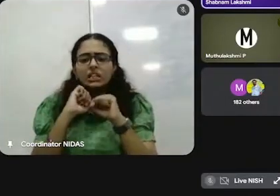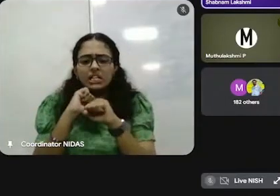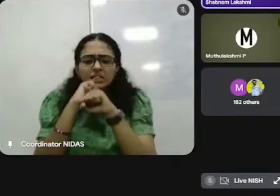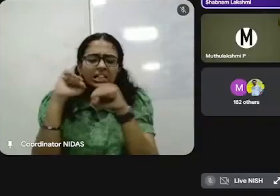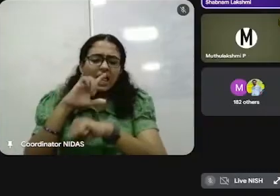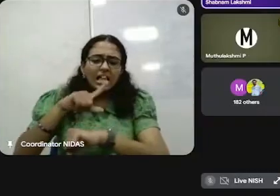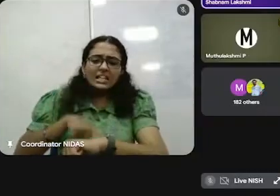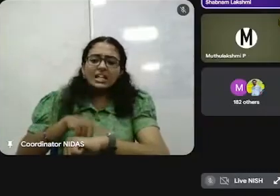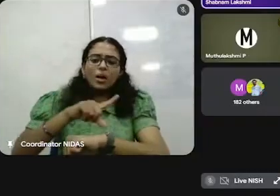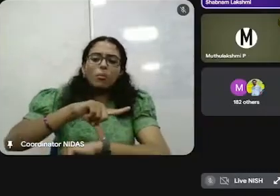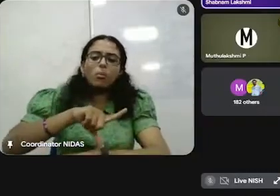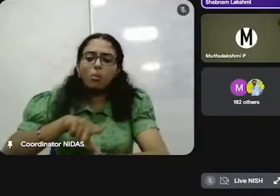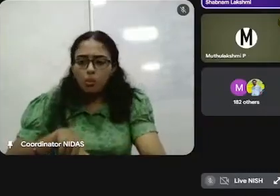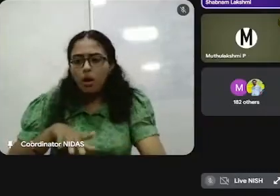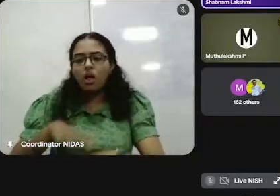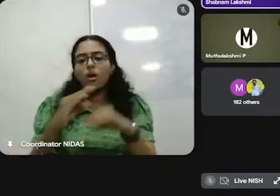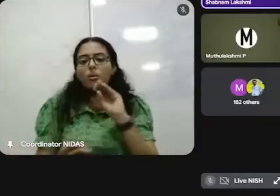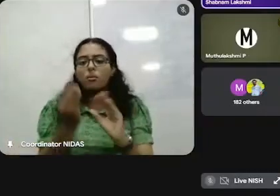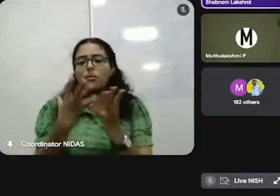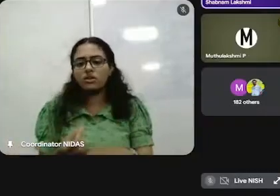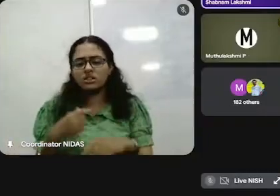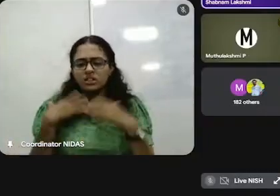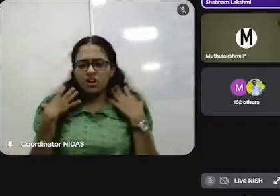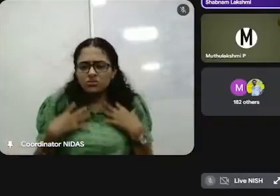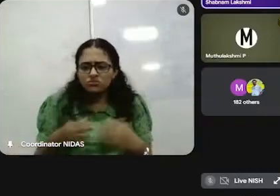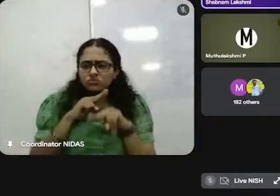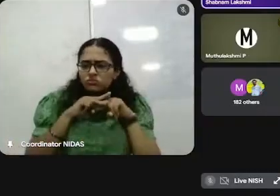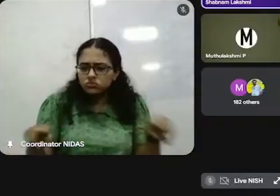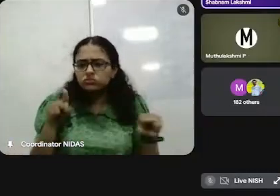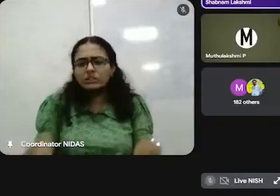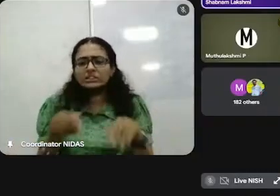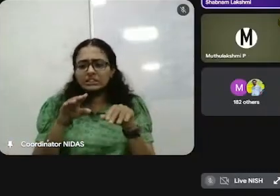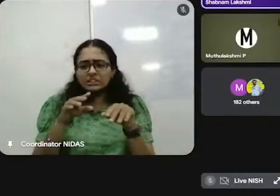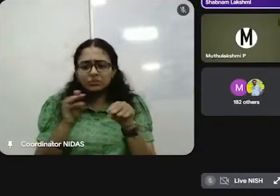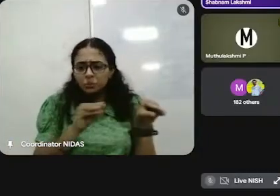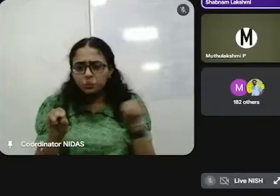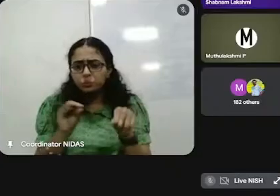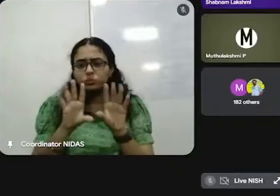പറ്റുന്നത്. അത് കംപ്ലീറ്റ് മൂവ്മെന്റ് നഷ്ടപ്പെട്ട ഒരു ഫീലിംഗ് ആണ് ഉണ്ടാവുന്നത്.